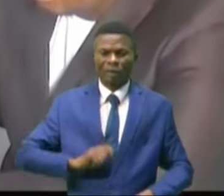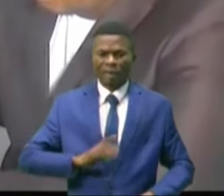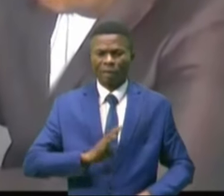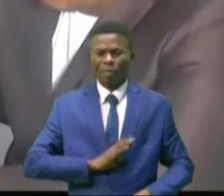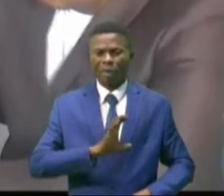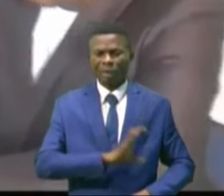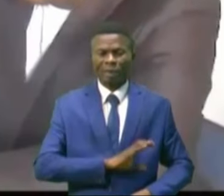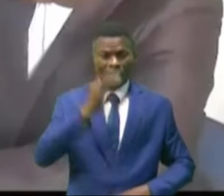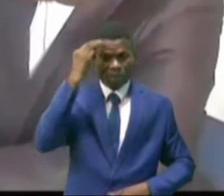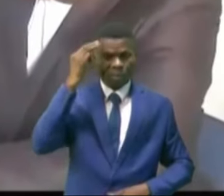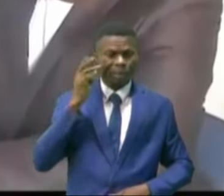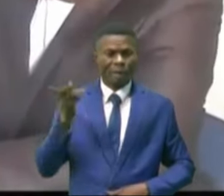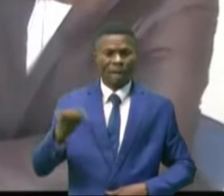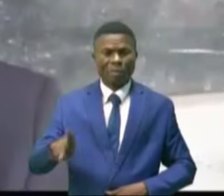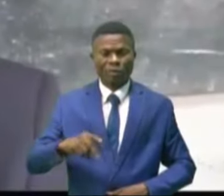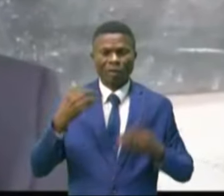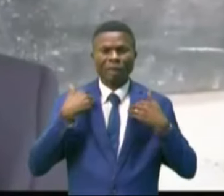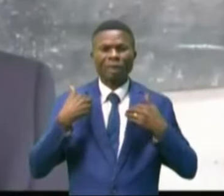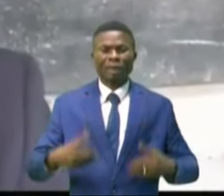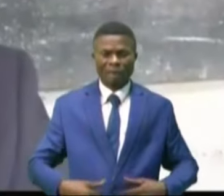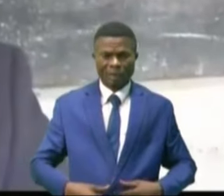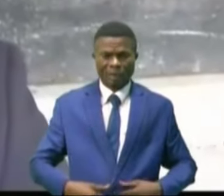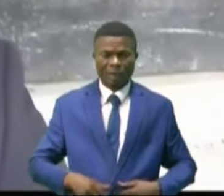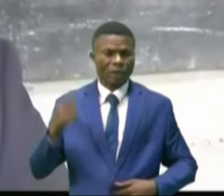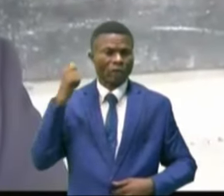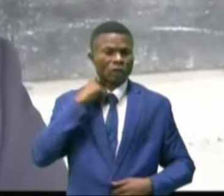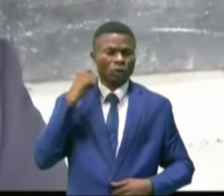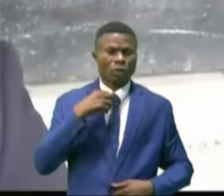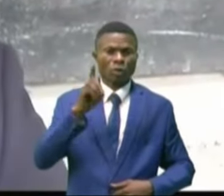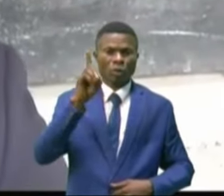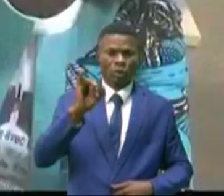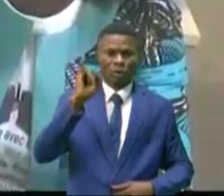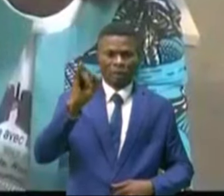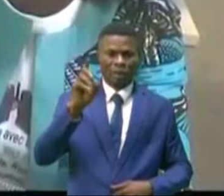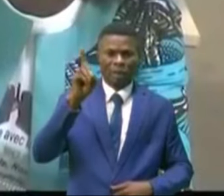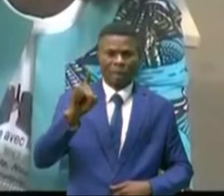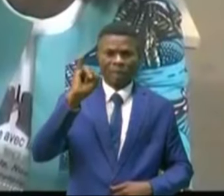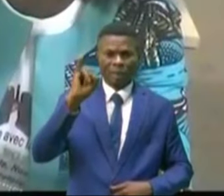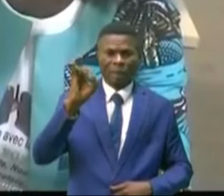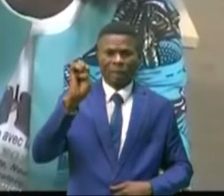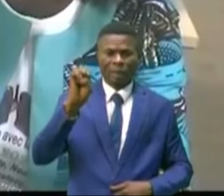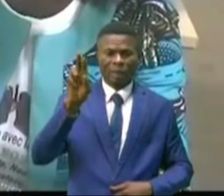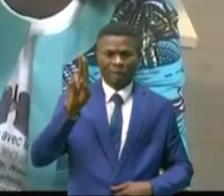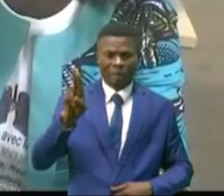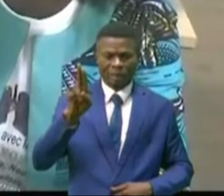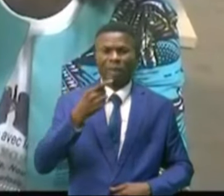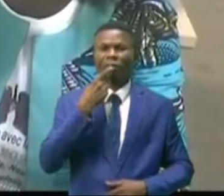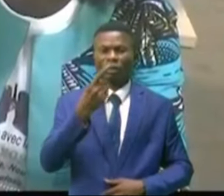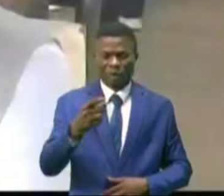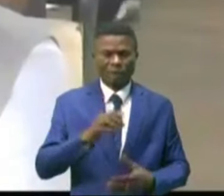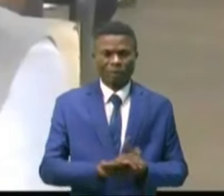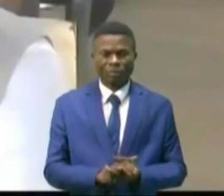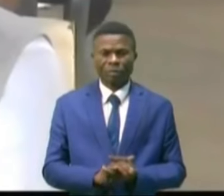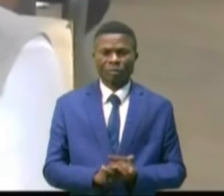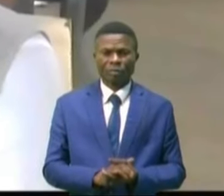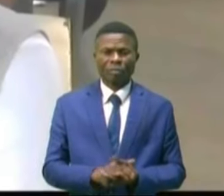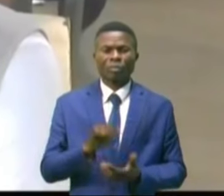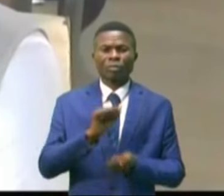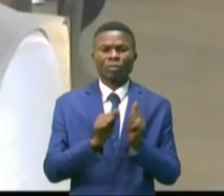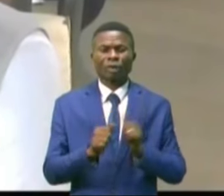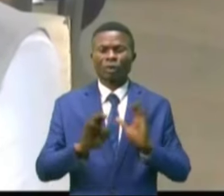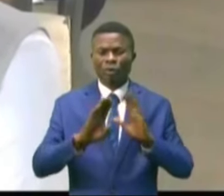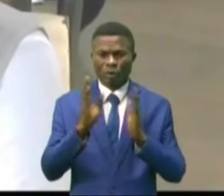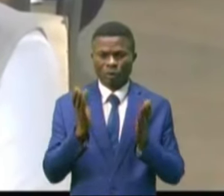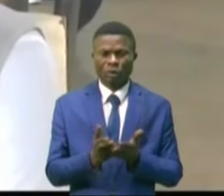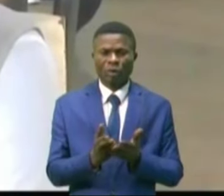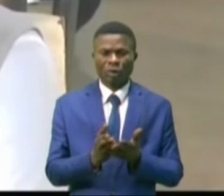Le ministre provincial de la Santé, Dr Didier Mboula Ibengue. Dans le cadre de la lutte contre ce fléau, le gouvernement